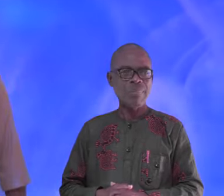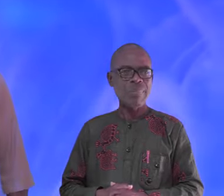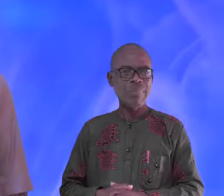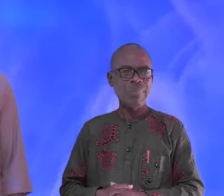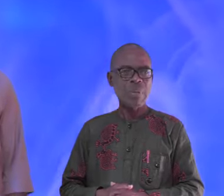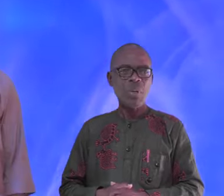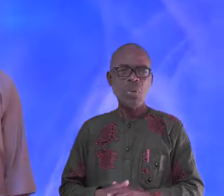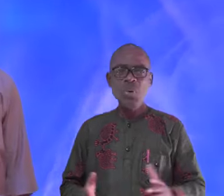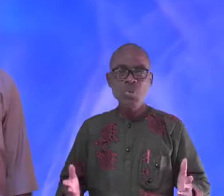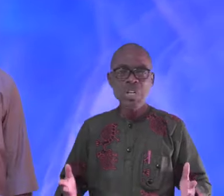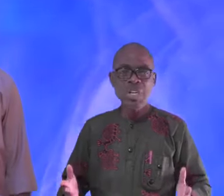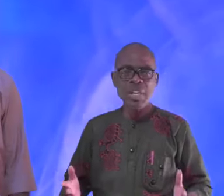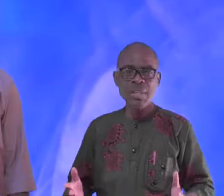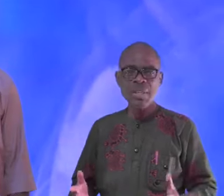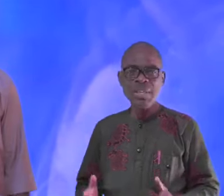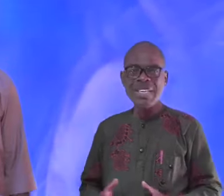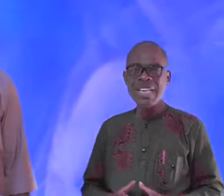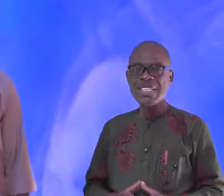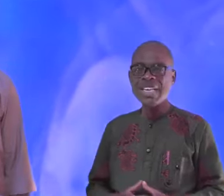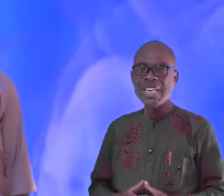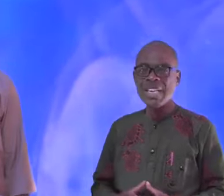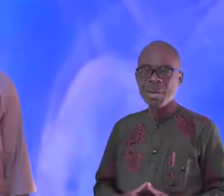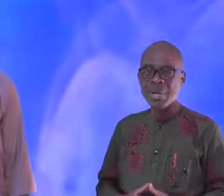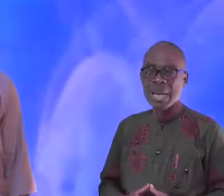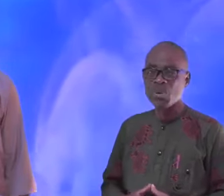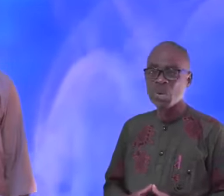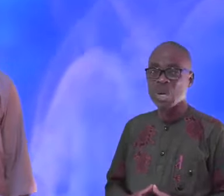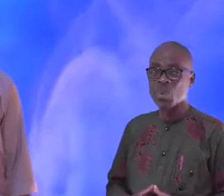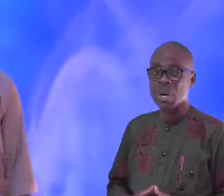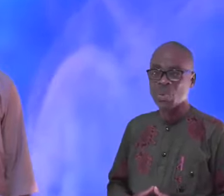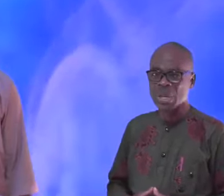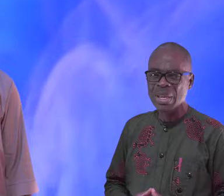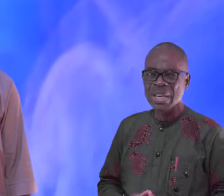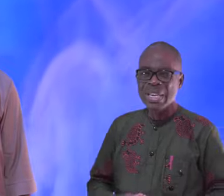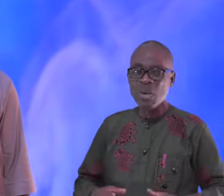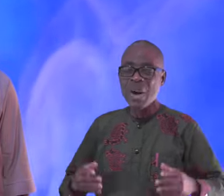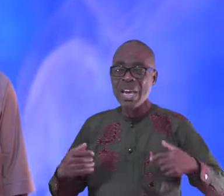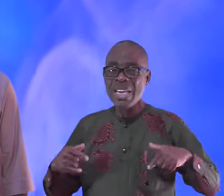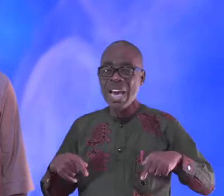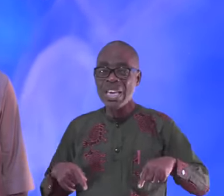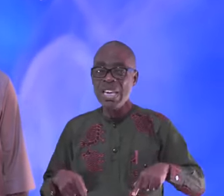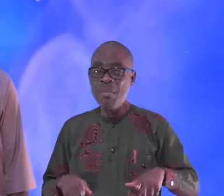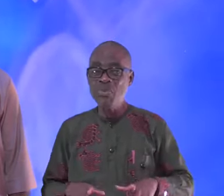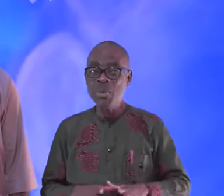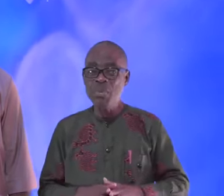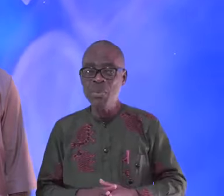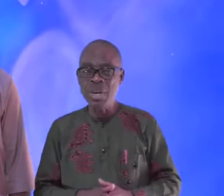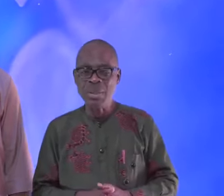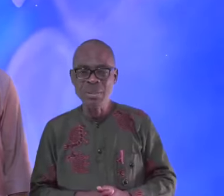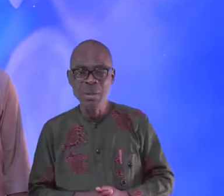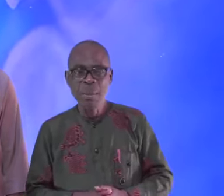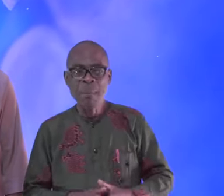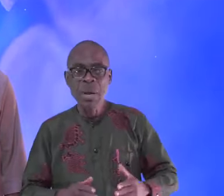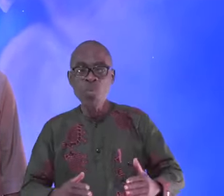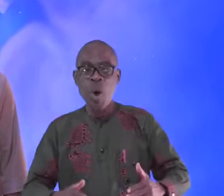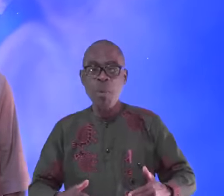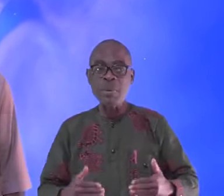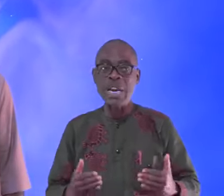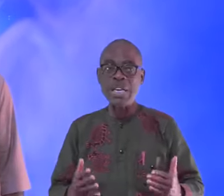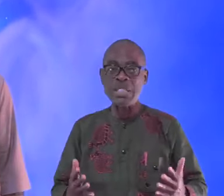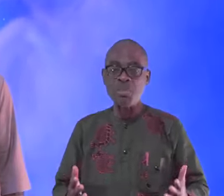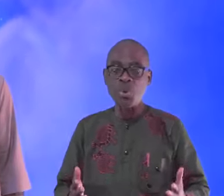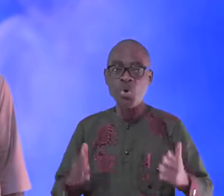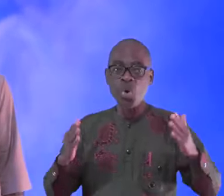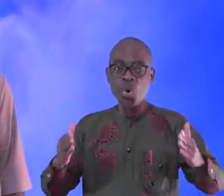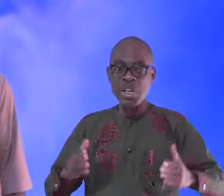niile. N'ụzọ niile, ihe Chineke na-eme na ndụ onye kwere ekwe dịkwa ka ihe na-aga n'ime afọ ime nwaanyị mere nwa